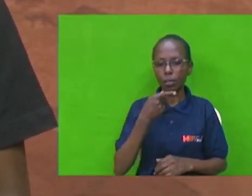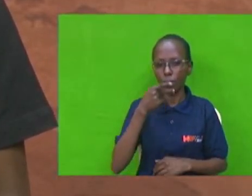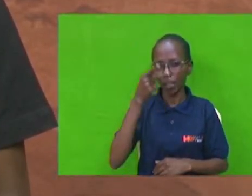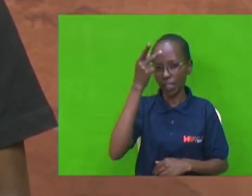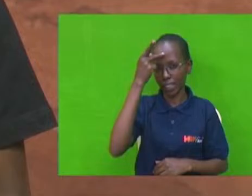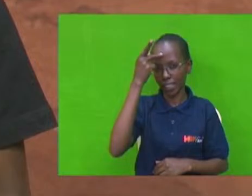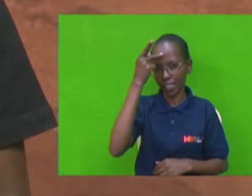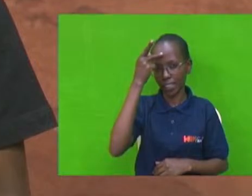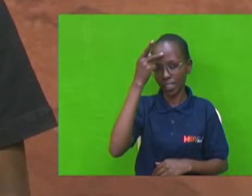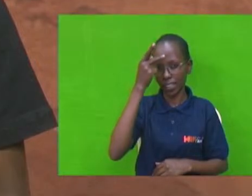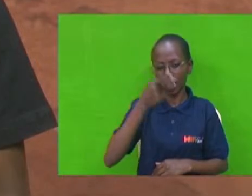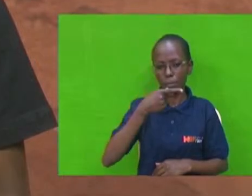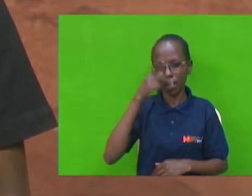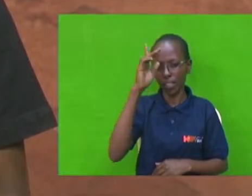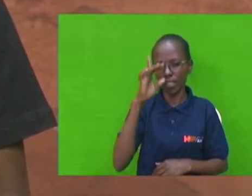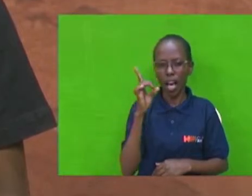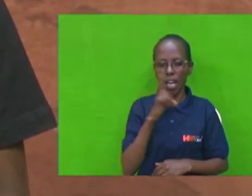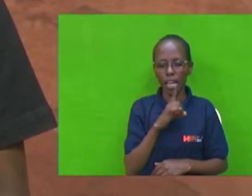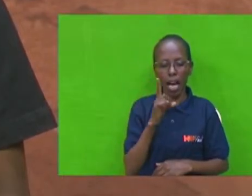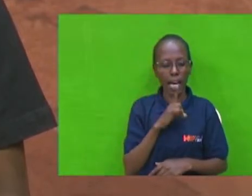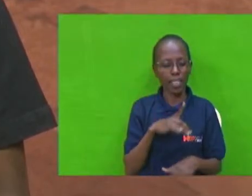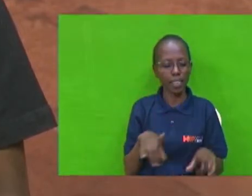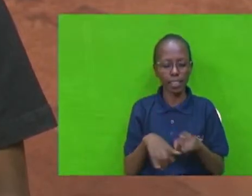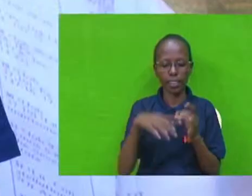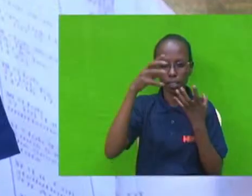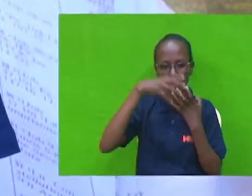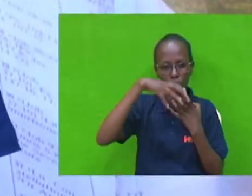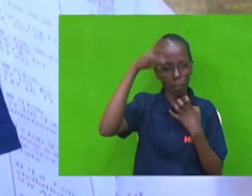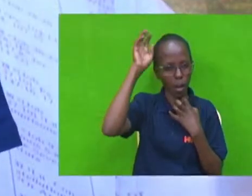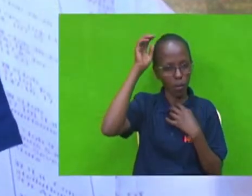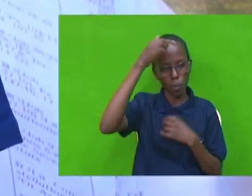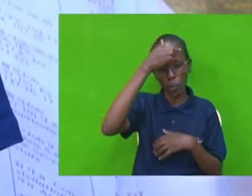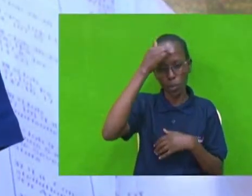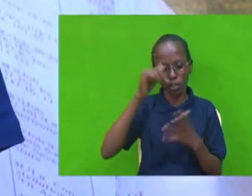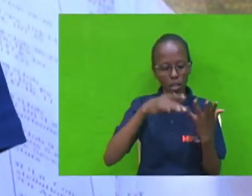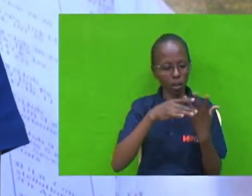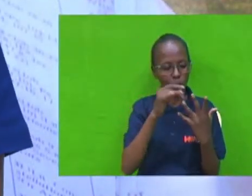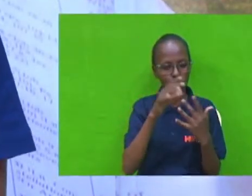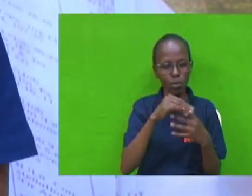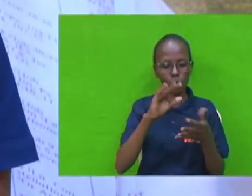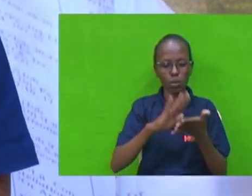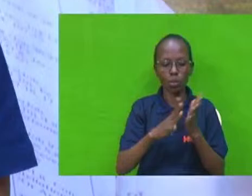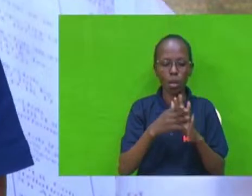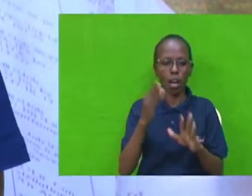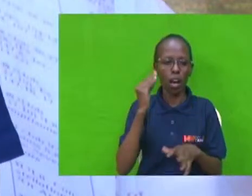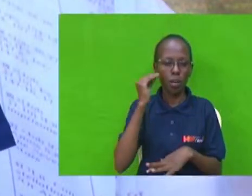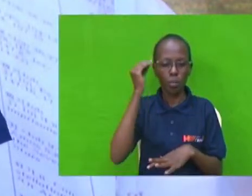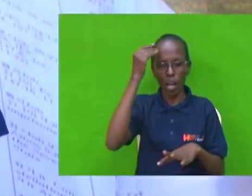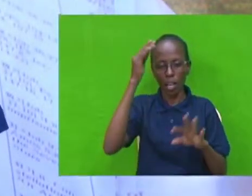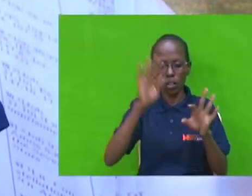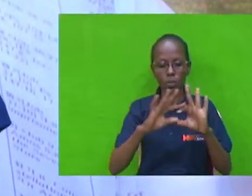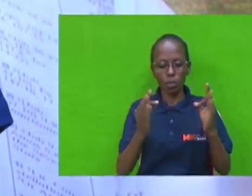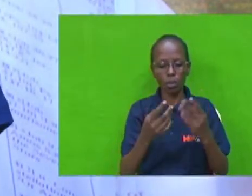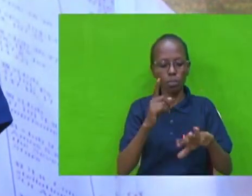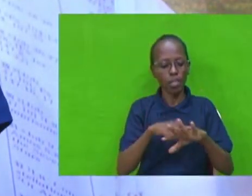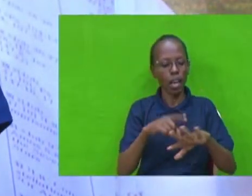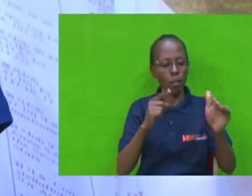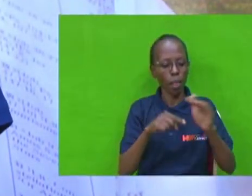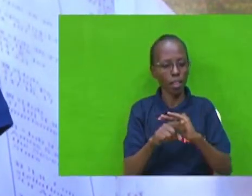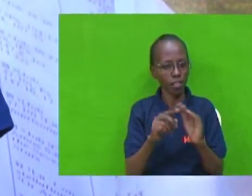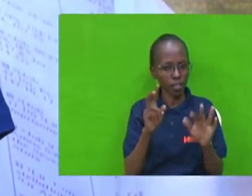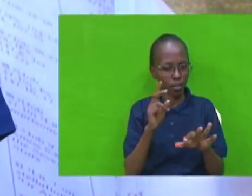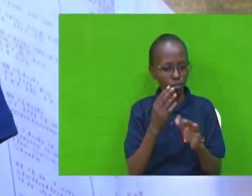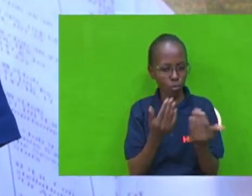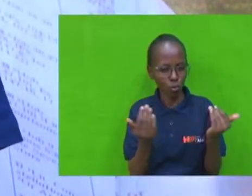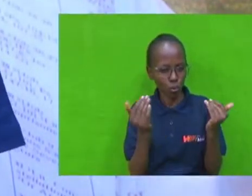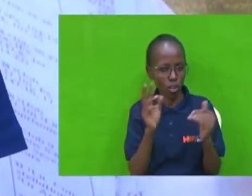kuna wazazi ambao ni wakali kama simba. Kwa sababu wao ndio wamechaguliwa kuwa vichwa vya familia. Akiingia nyumbani, hata watoto wakimuona tu